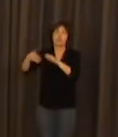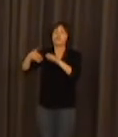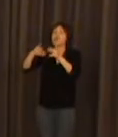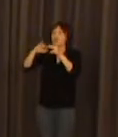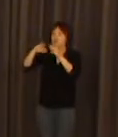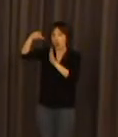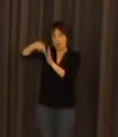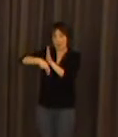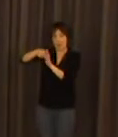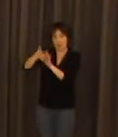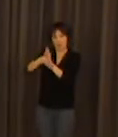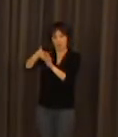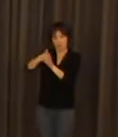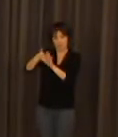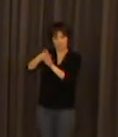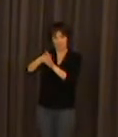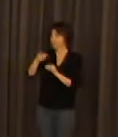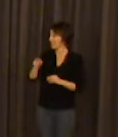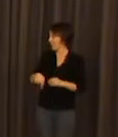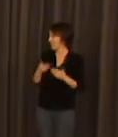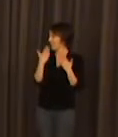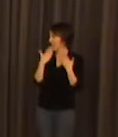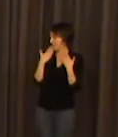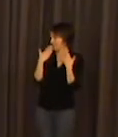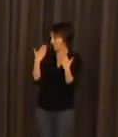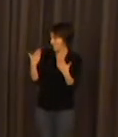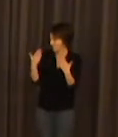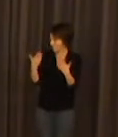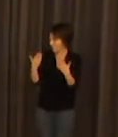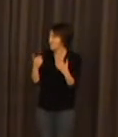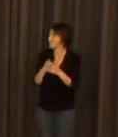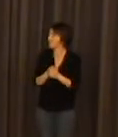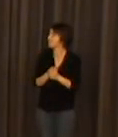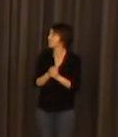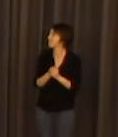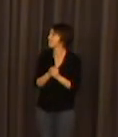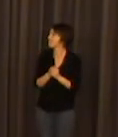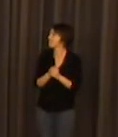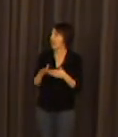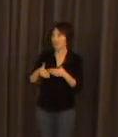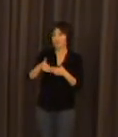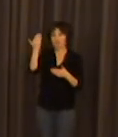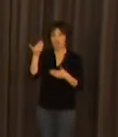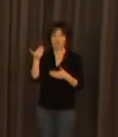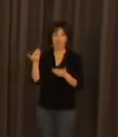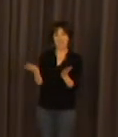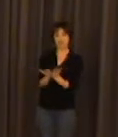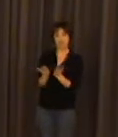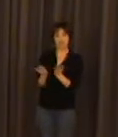i aleshores agrair-vos també que hàgiu posat en marxa uns estudis